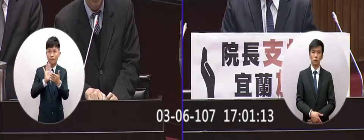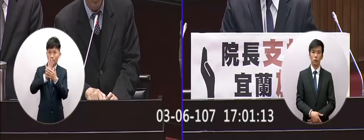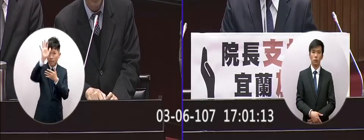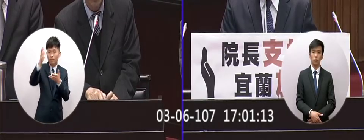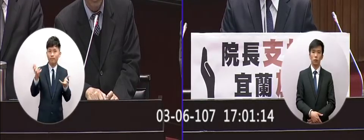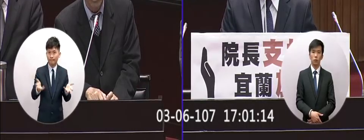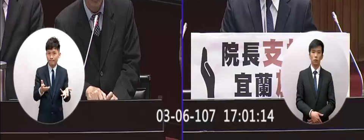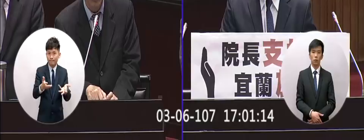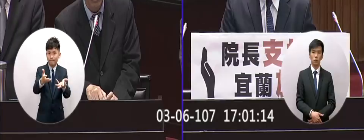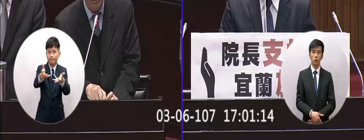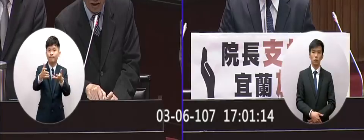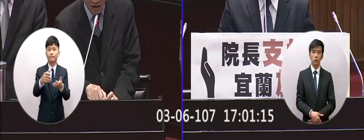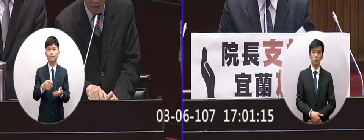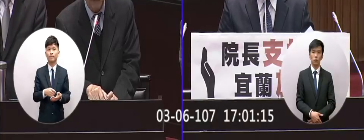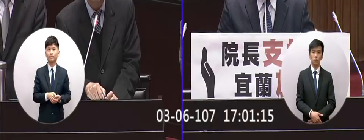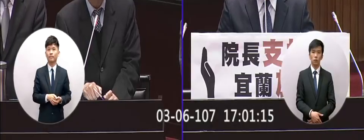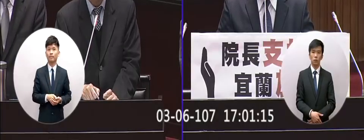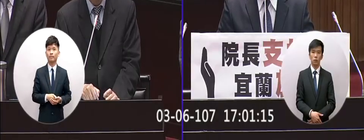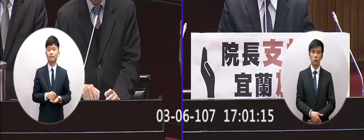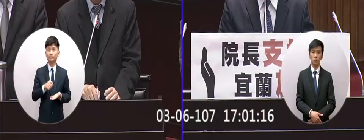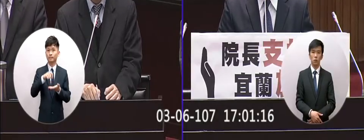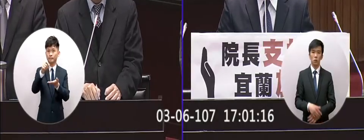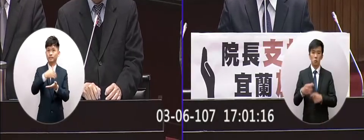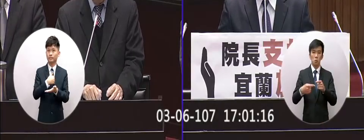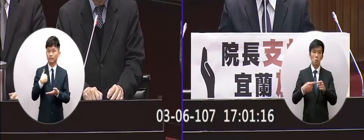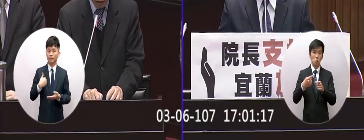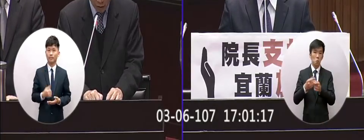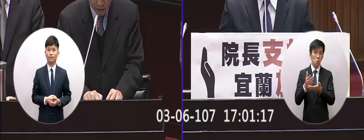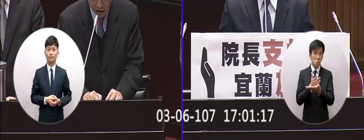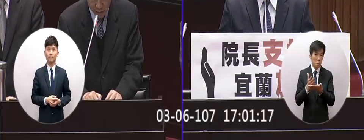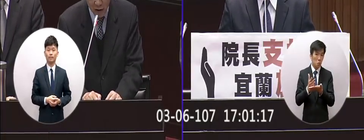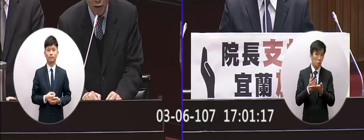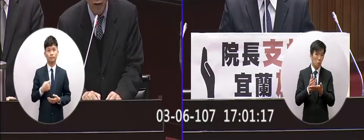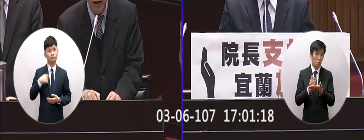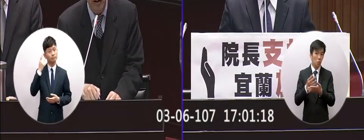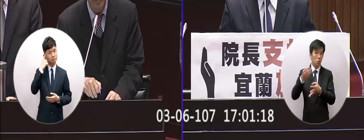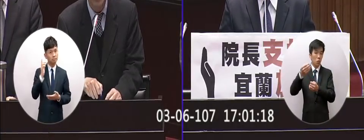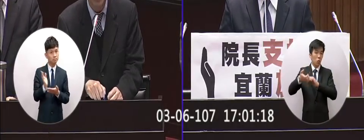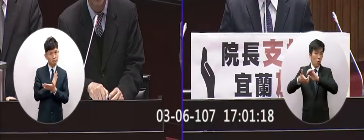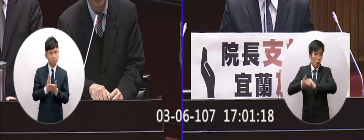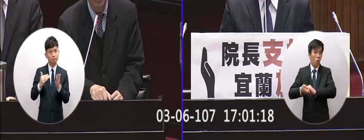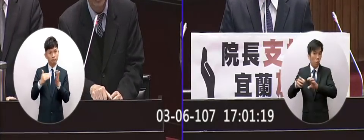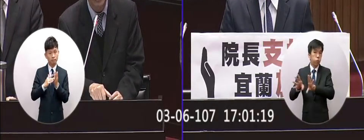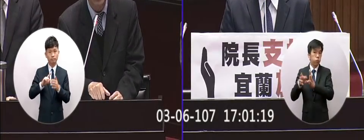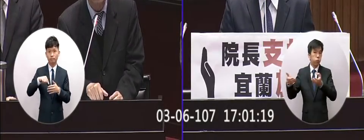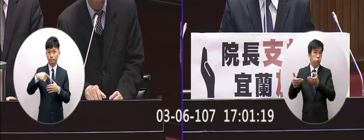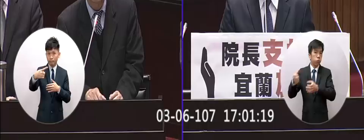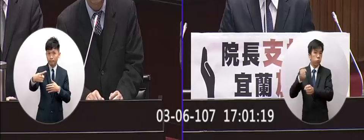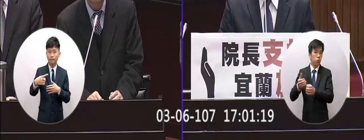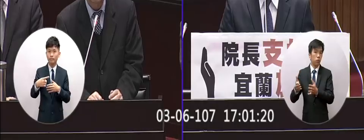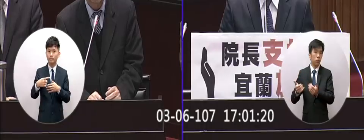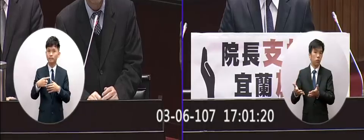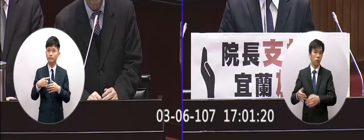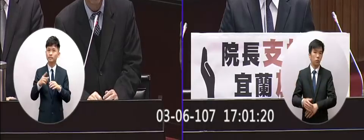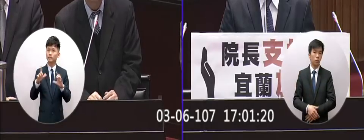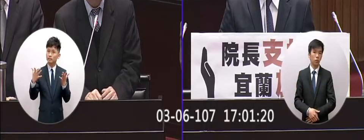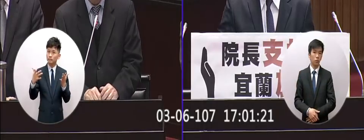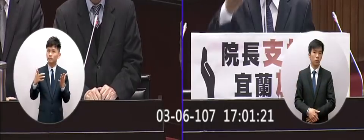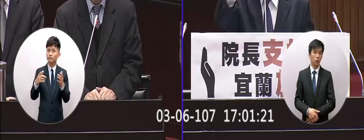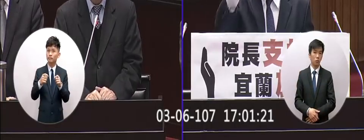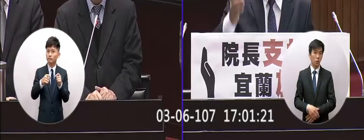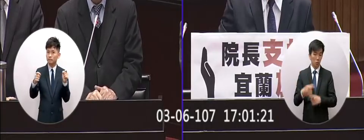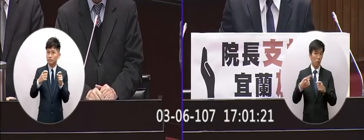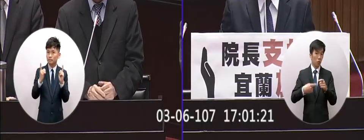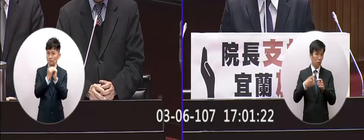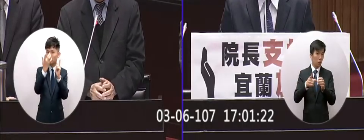能够具体的来提出它的 一点评估，何时能够决定要不要动工？ 对，我们想要评估完以后，可能才比较具体来看看到底它 那个一年嘛。